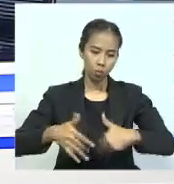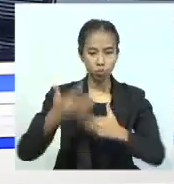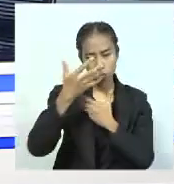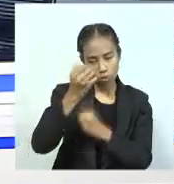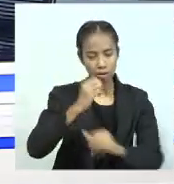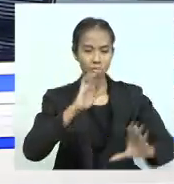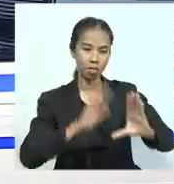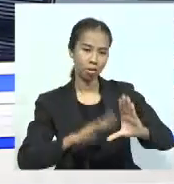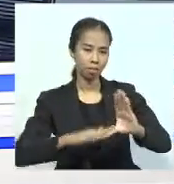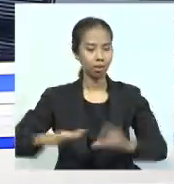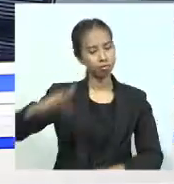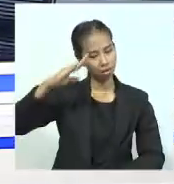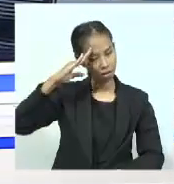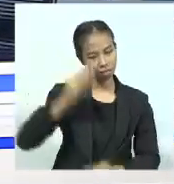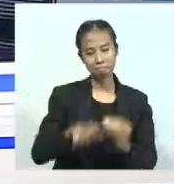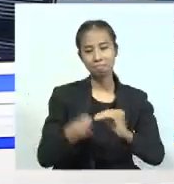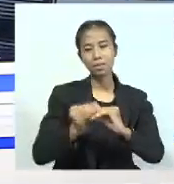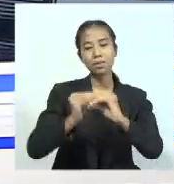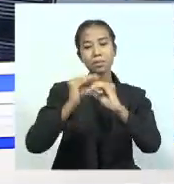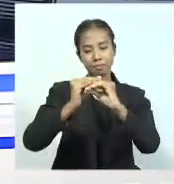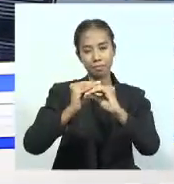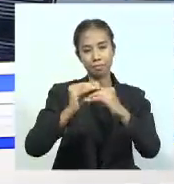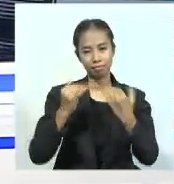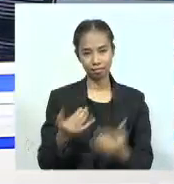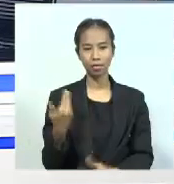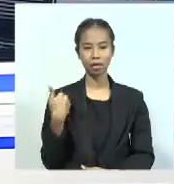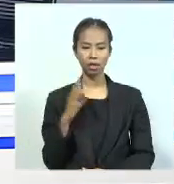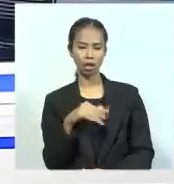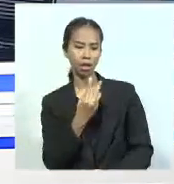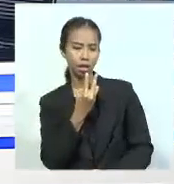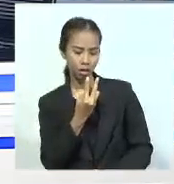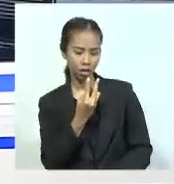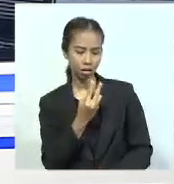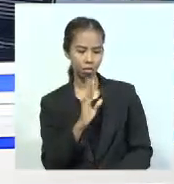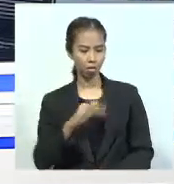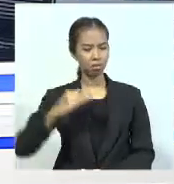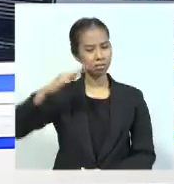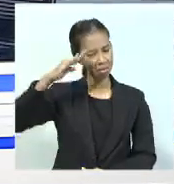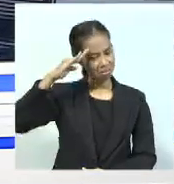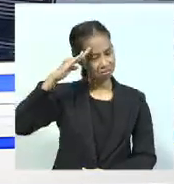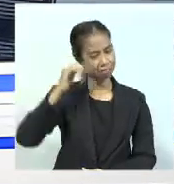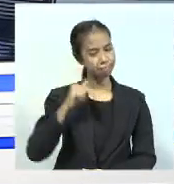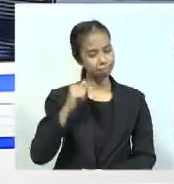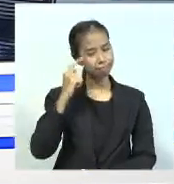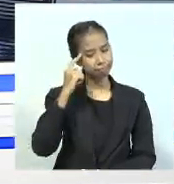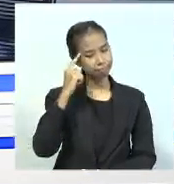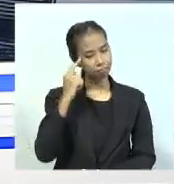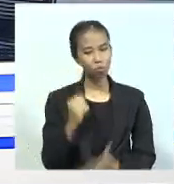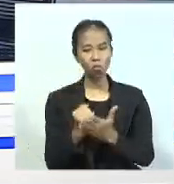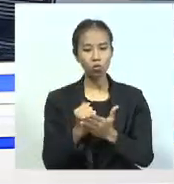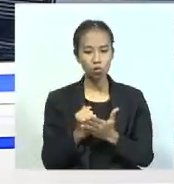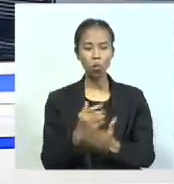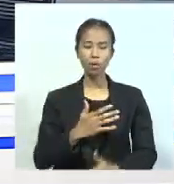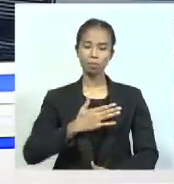นใจสมัครเข้ามาเป็นทหารเกณฑ์เนี่ยเพิ่มขึ้นต่อเนื่องนะคะ ใช่หลายคนเริ่มเห็นว่าการเข้ามาเป็นทหารเนี่ยสามารถที่จะทำให้เรามีระเบียบ